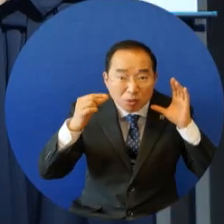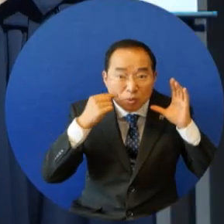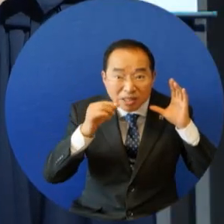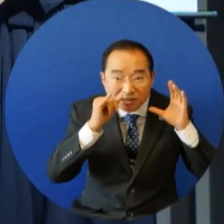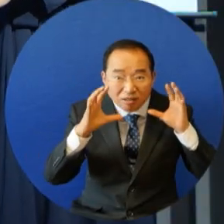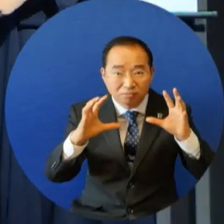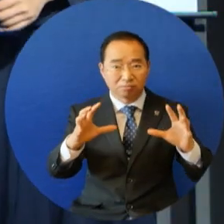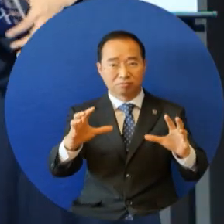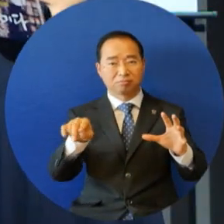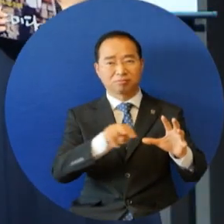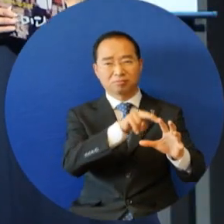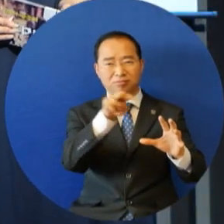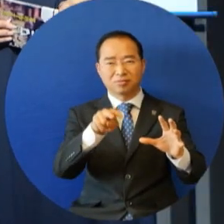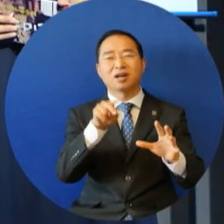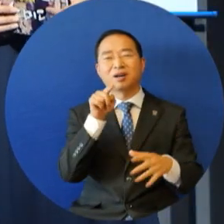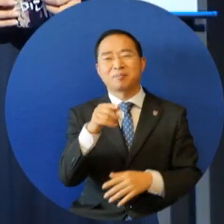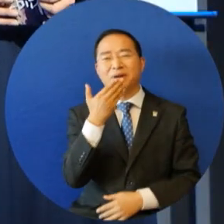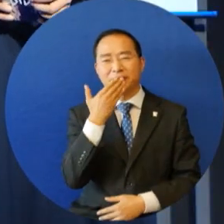예.